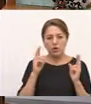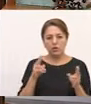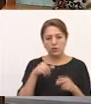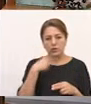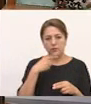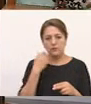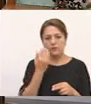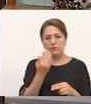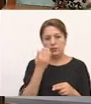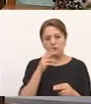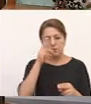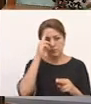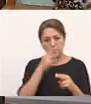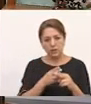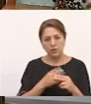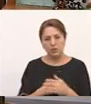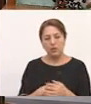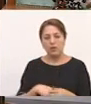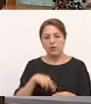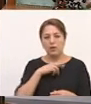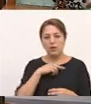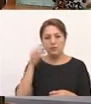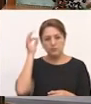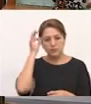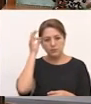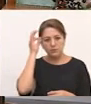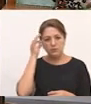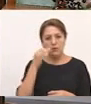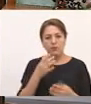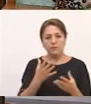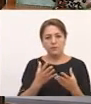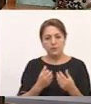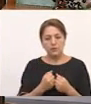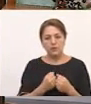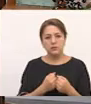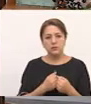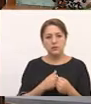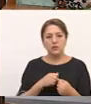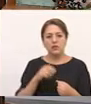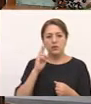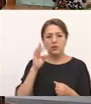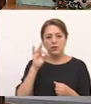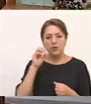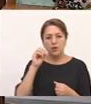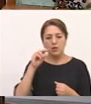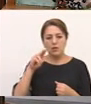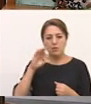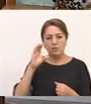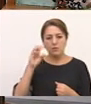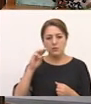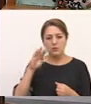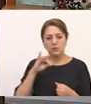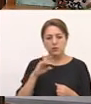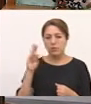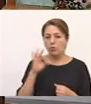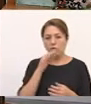братья. Я вспомнил взятие Белогорской крепости, но не отвечал